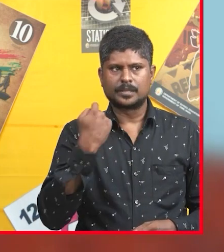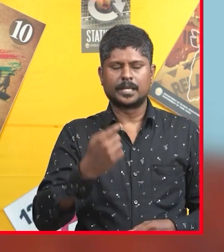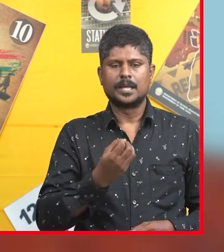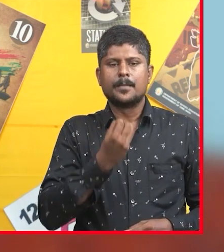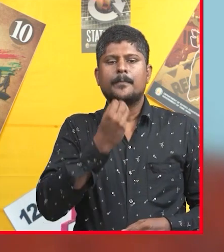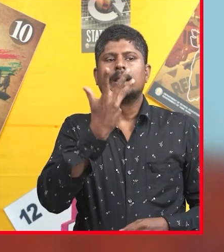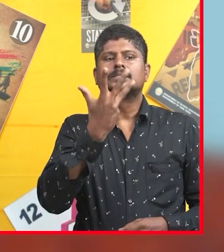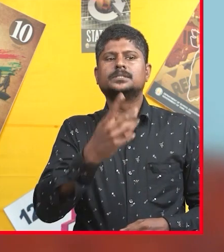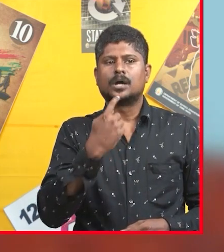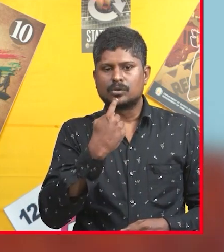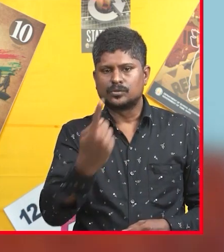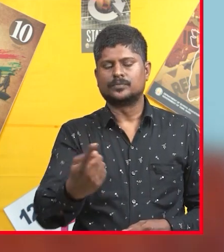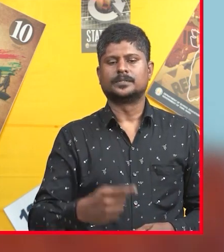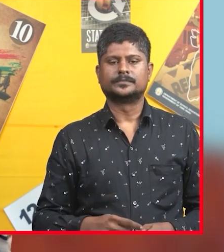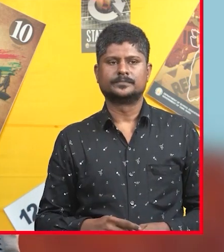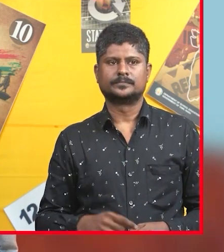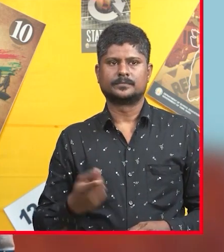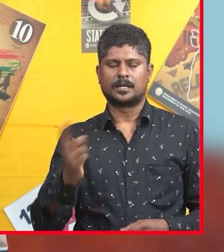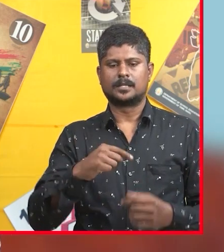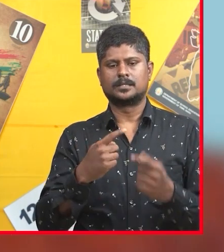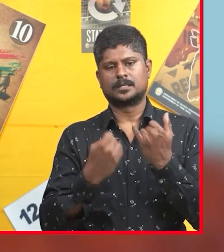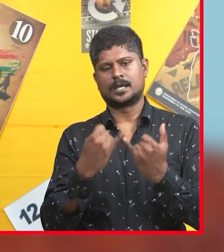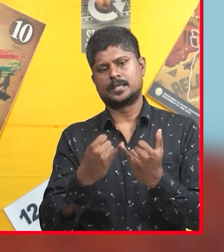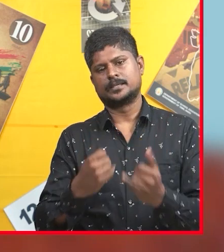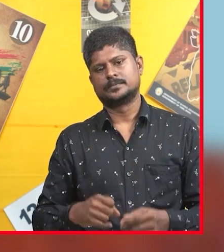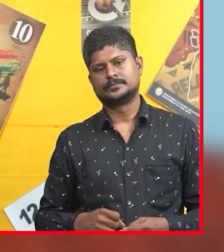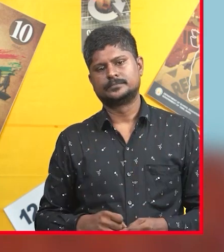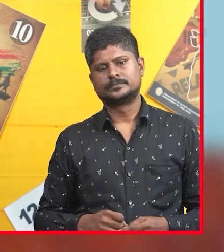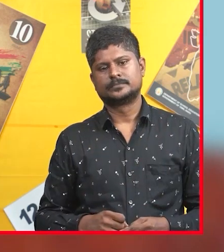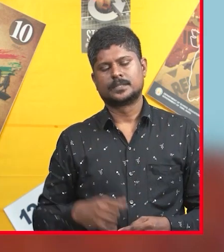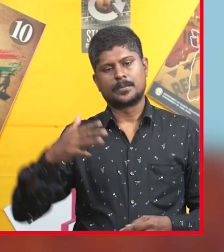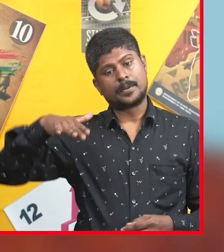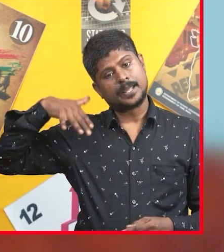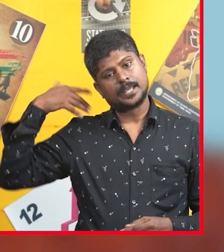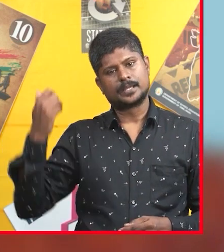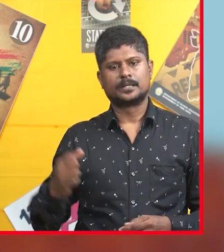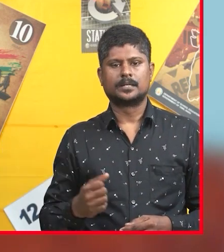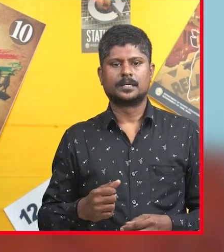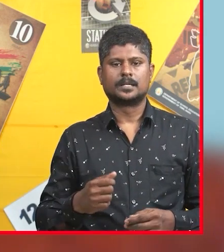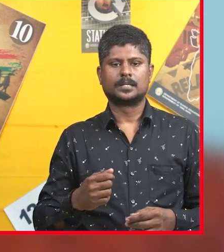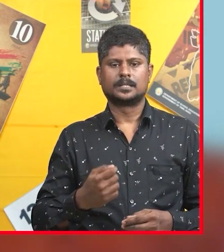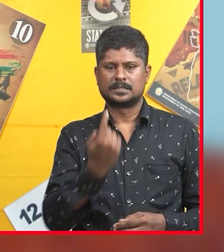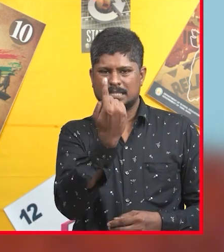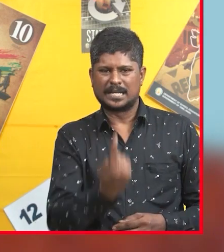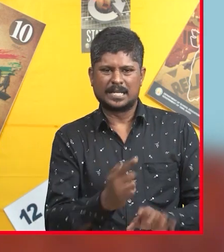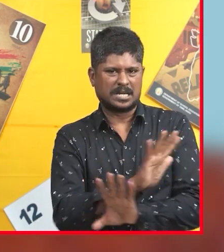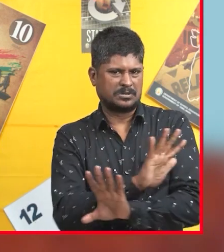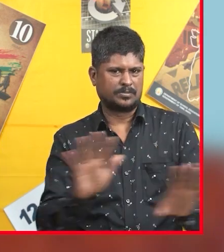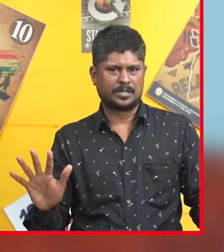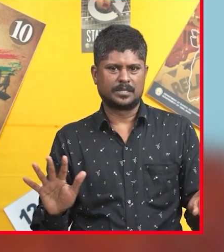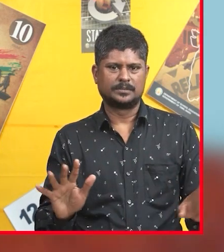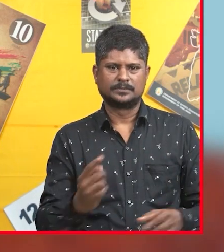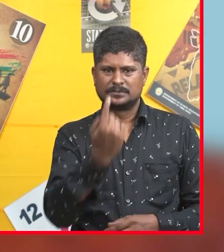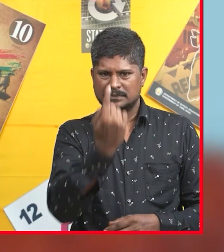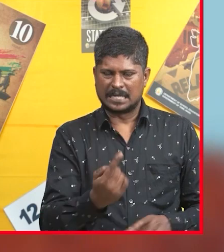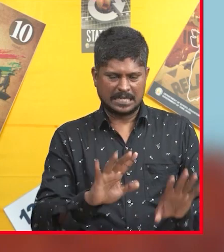முகமலர்ச்சிய உவமையாக்கியிருக்காரு. அடுத்ததா ஒன்று சொல்லக்கூடியது என்னன்னா, பண்டைய தமிழர்கள் தனித்து உண்ண மாட்டாங்களாம். எந்த